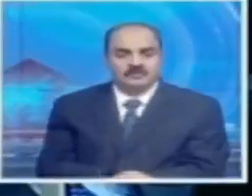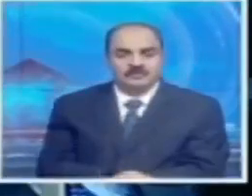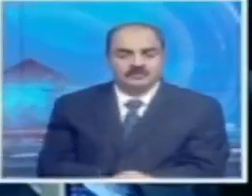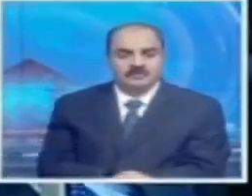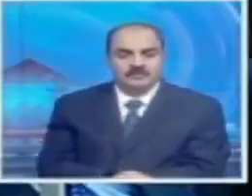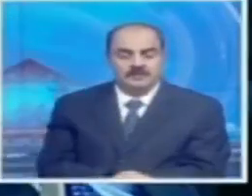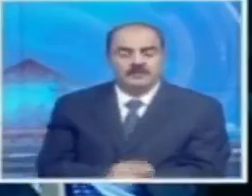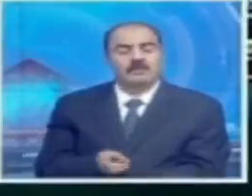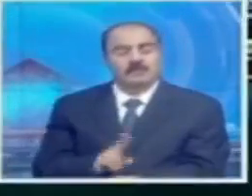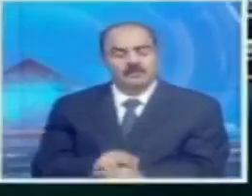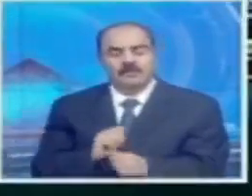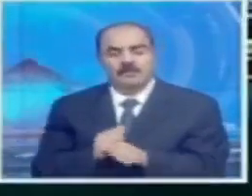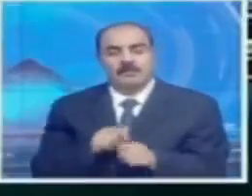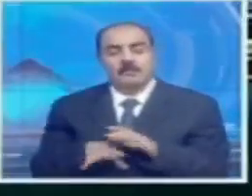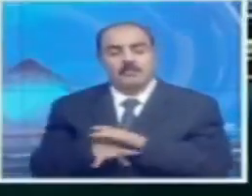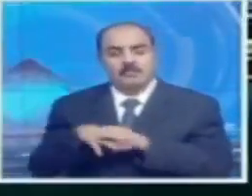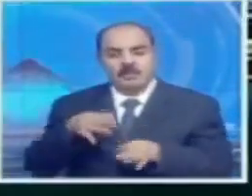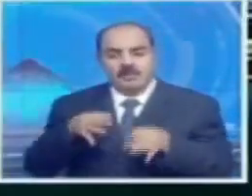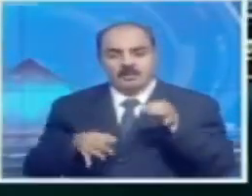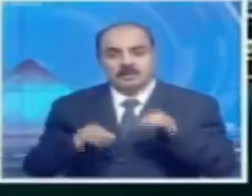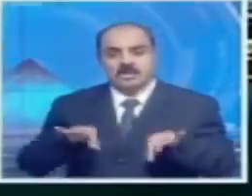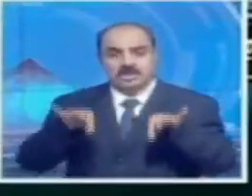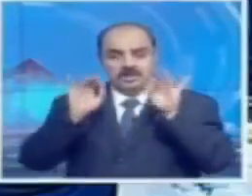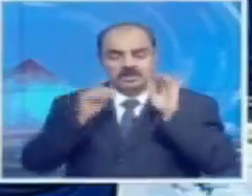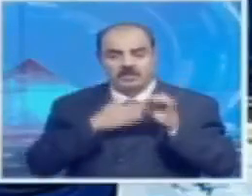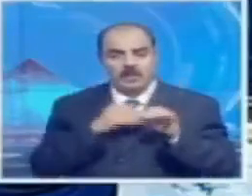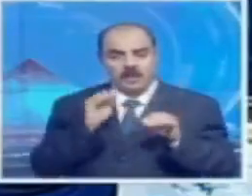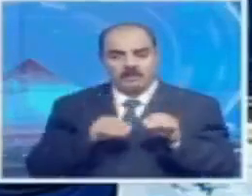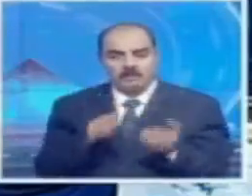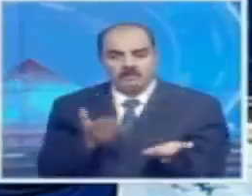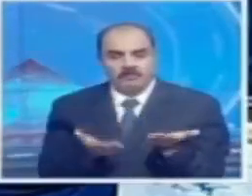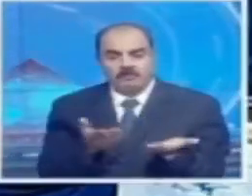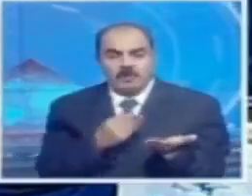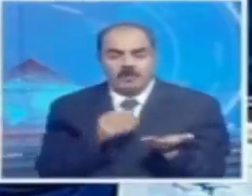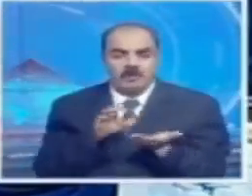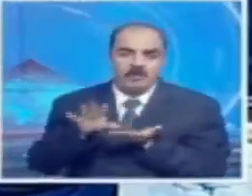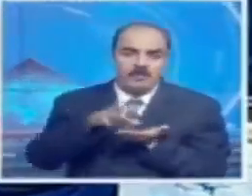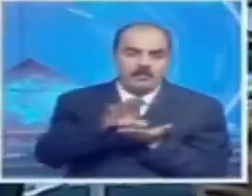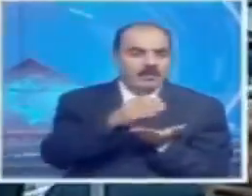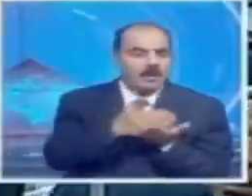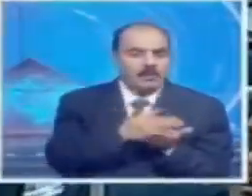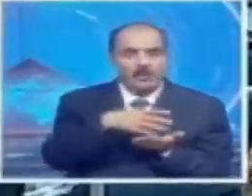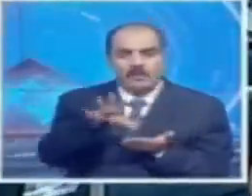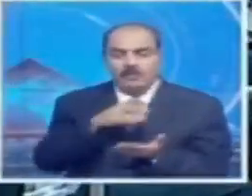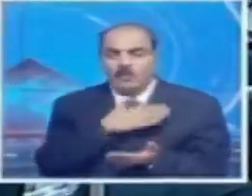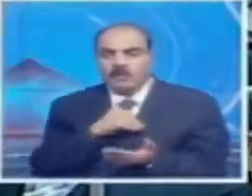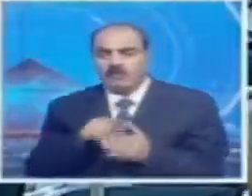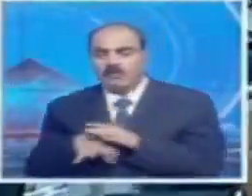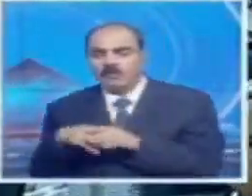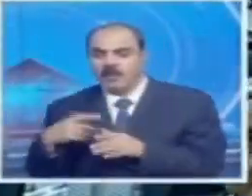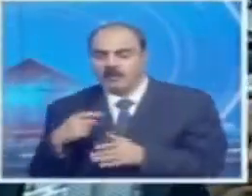2022-2023، وكذا مشروع الموازنة العامة للدولة ومشروعات موازنات الهيئات العامة الاقتصادية والهيئة القومية للإنتاج